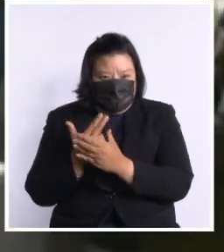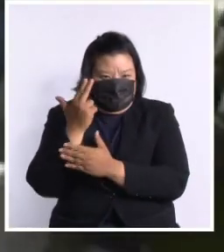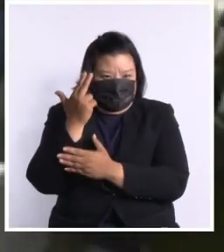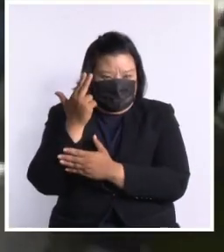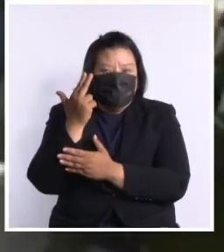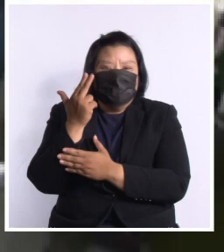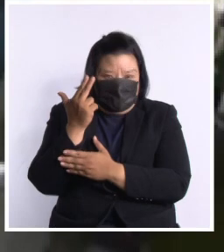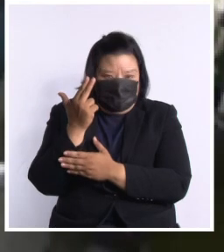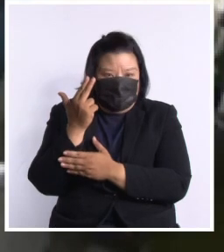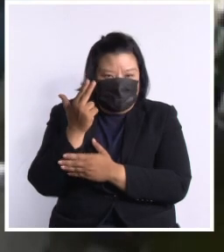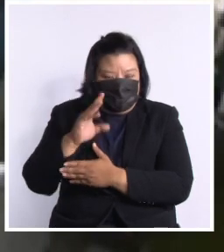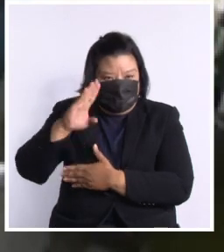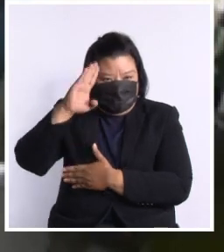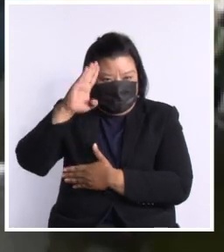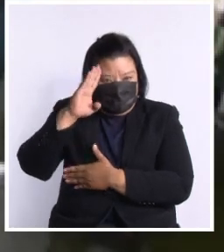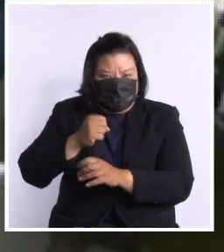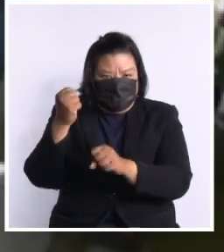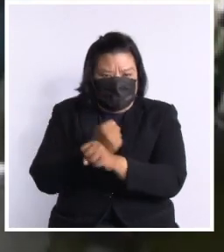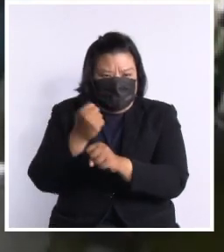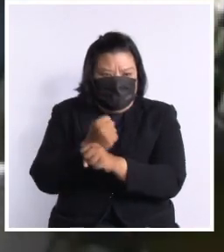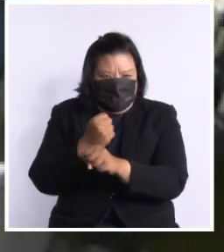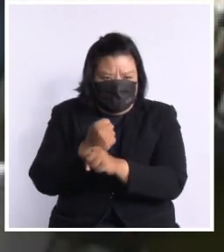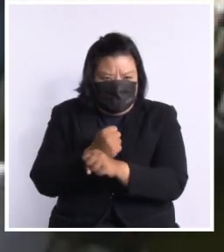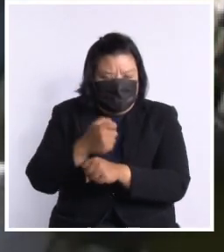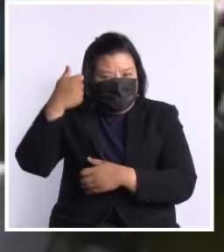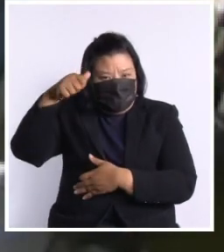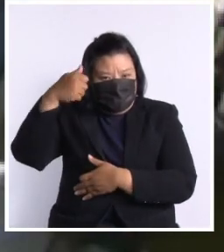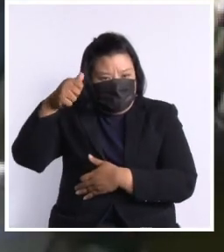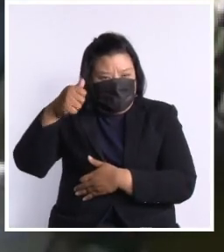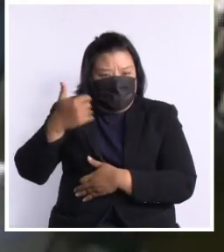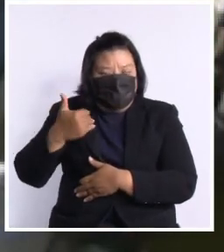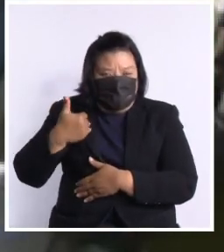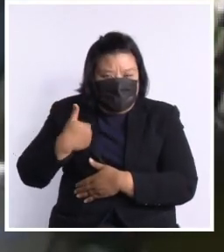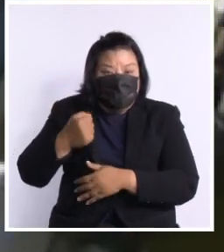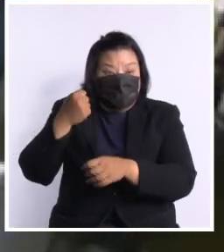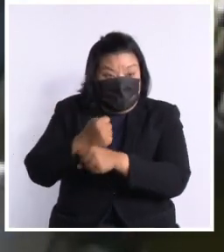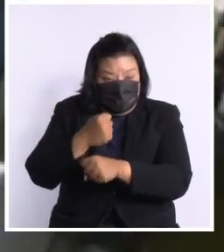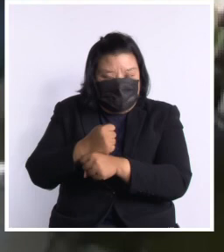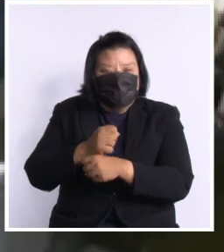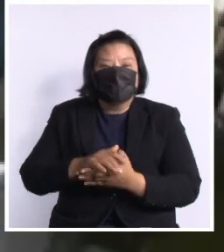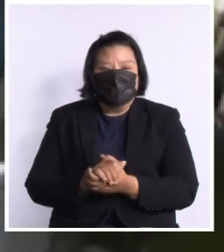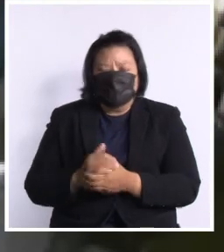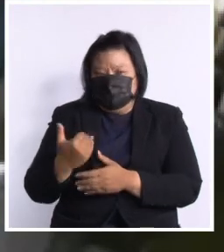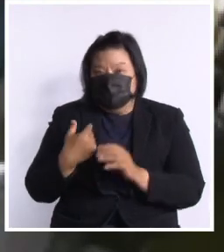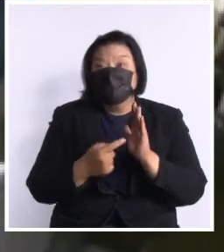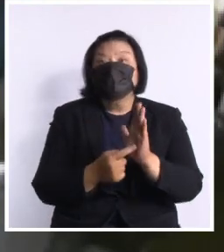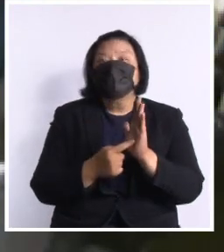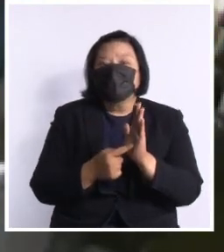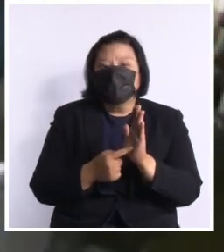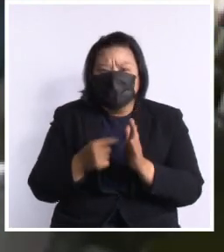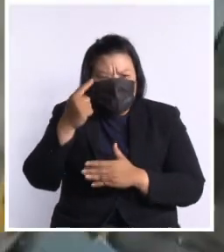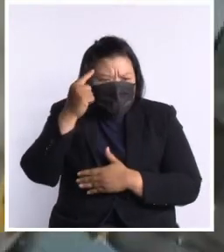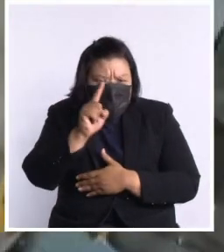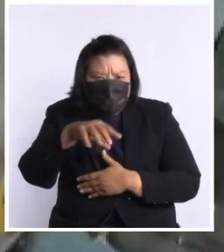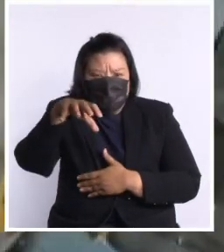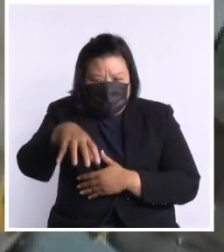173ทำการซ้อมรบในบางกะเรียเป็นอีกหลายวันรวมถึงภารกิจที่กำบังโดยจะจำลองเหตุการณ์เข้าเคลียร์โรงงานแห่ง